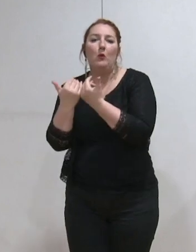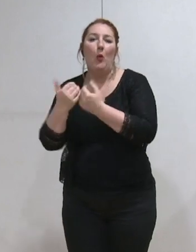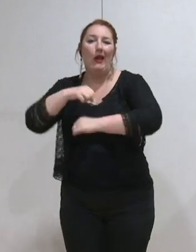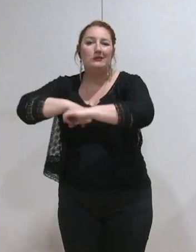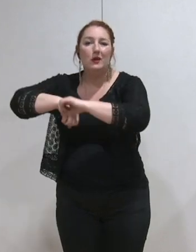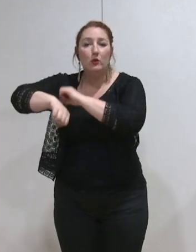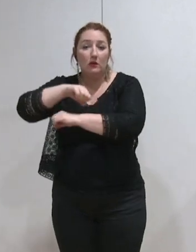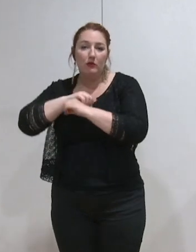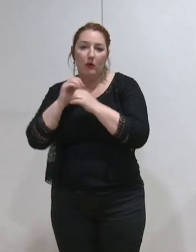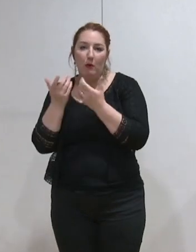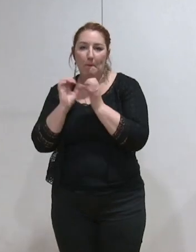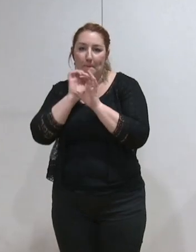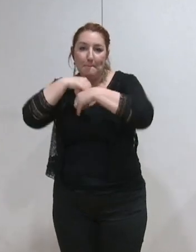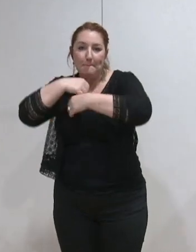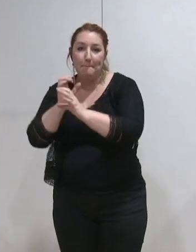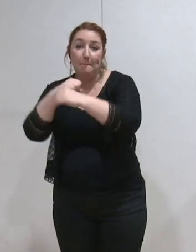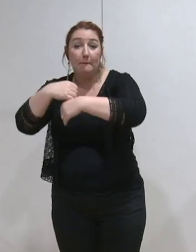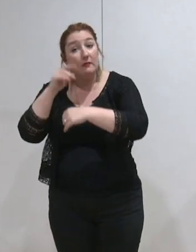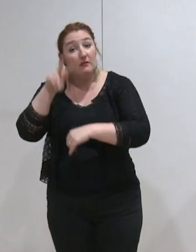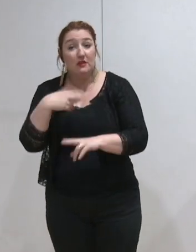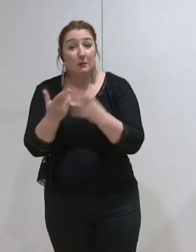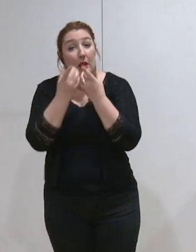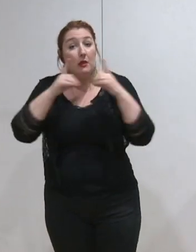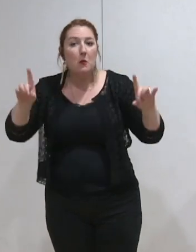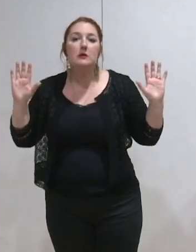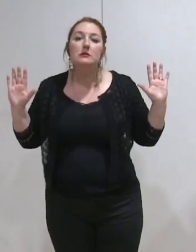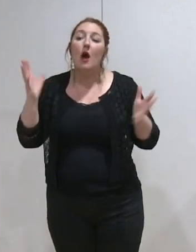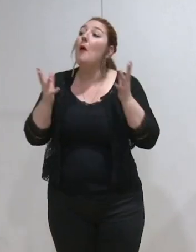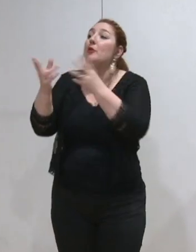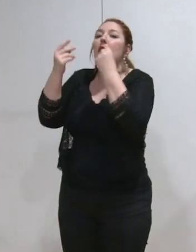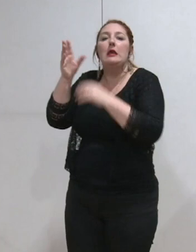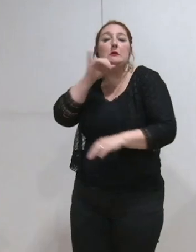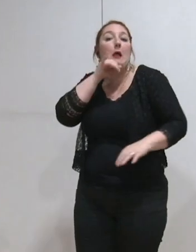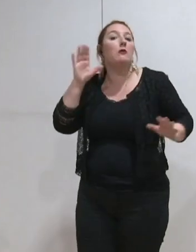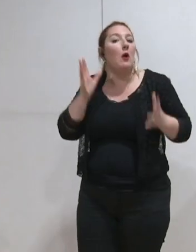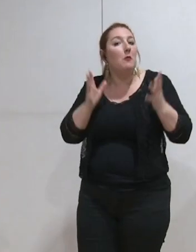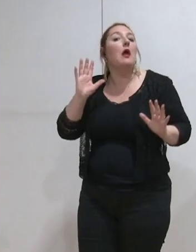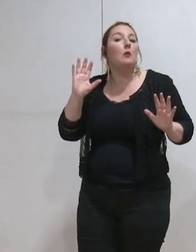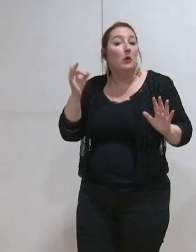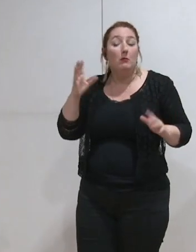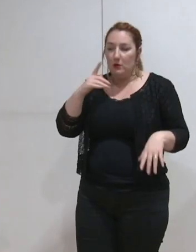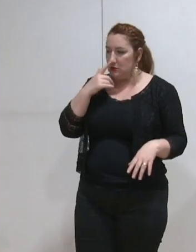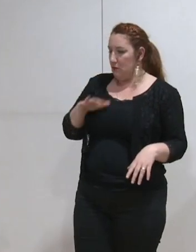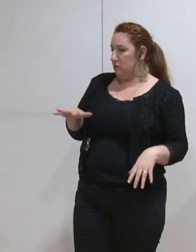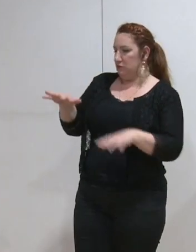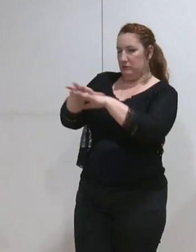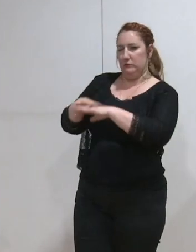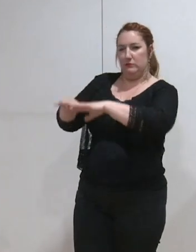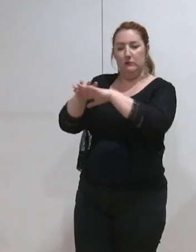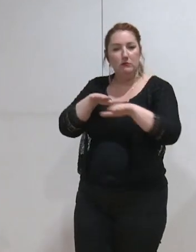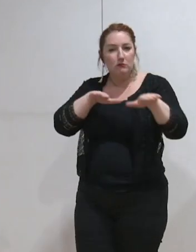parler le fin du fin de la démocratie à moins qu'on mit mal expliquer les choses bien sûr bref je crains qu'avec ce genre de méthode le